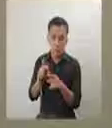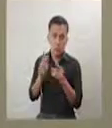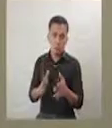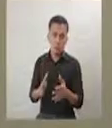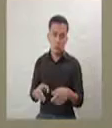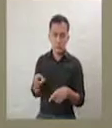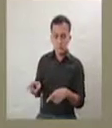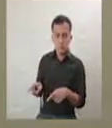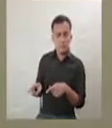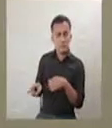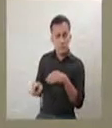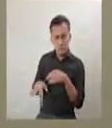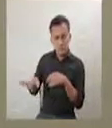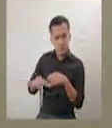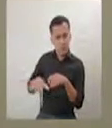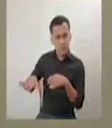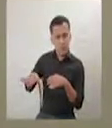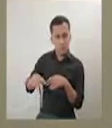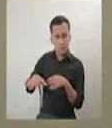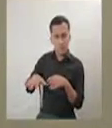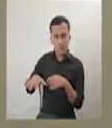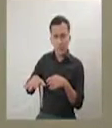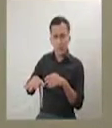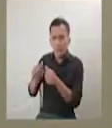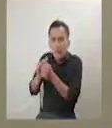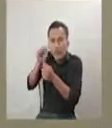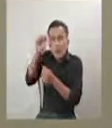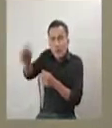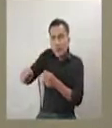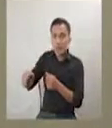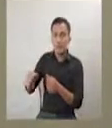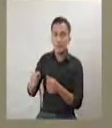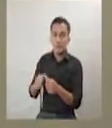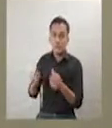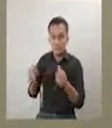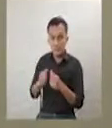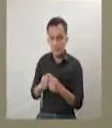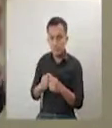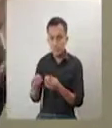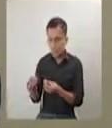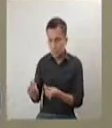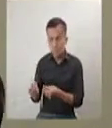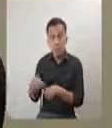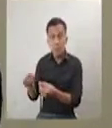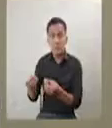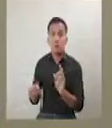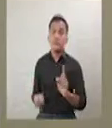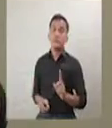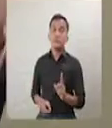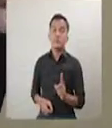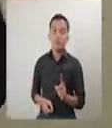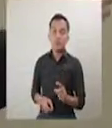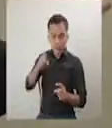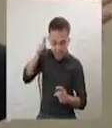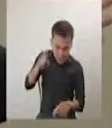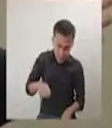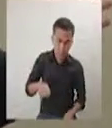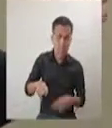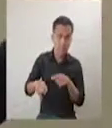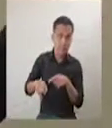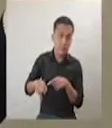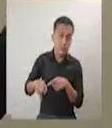professionals doon sa mga rural areas, ano? So ang solusyon na maihahain ko diyan ganito.